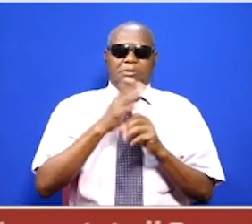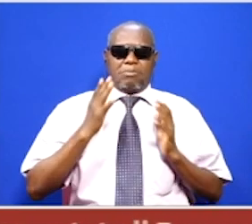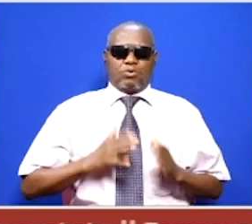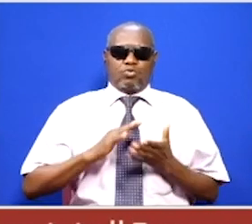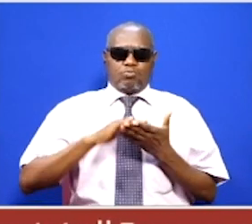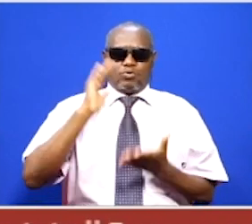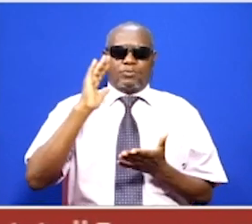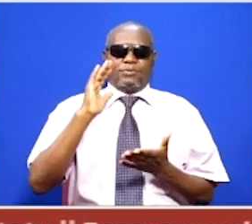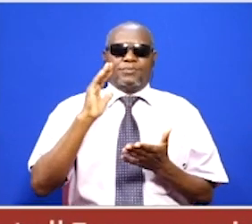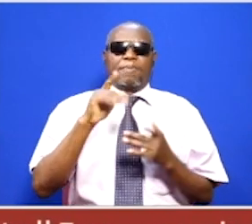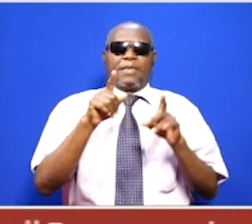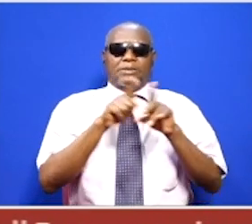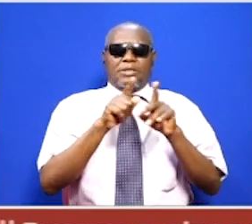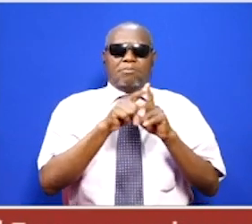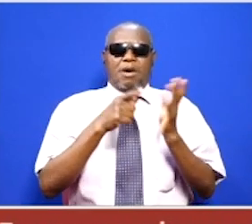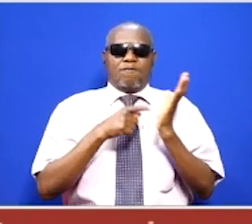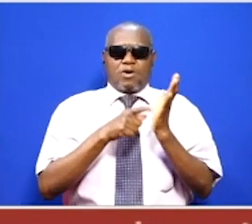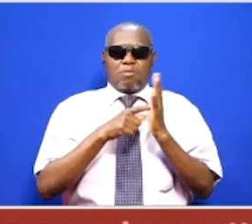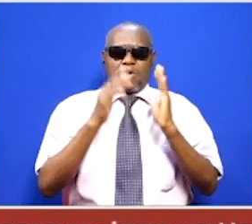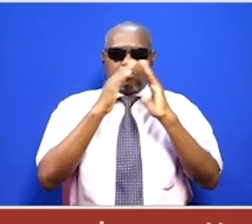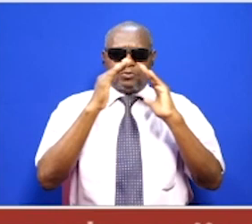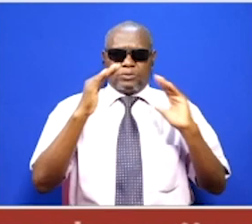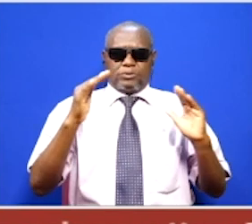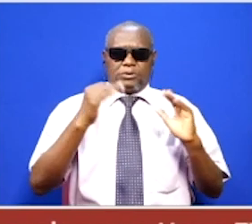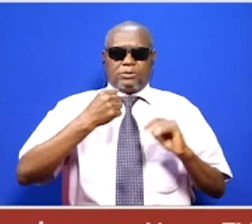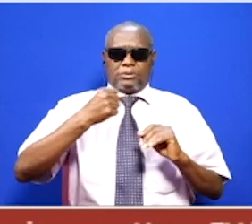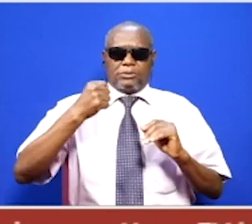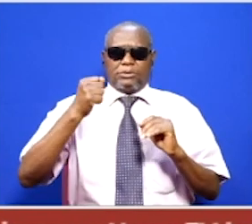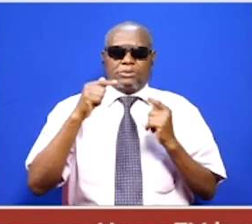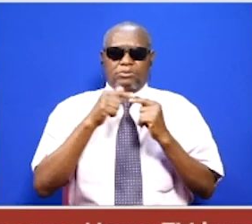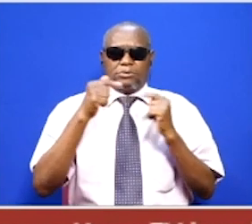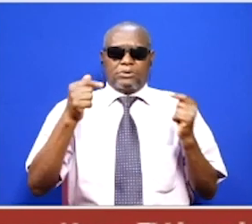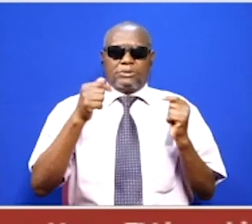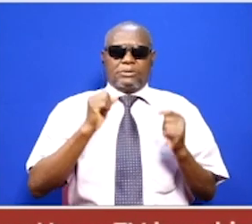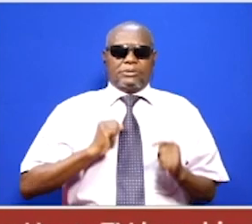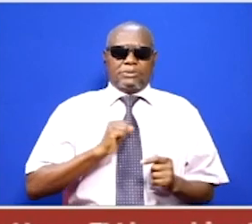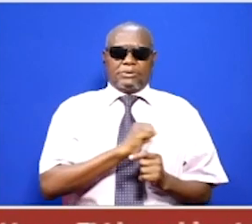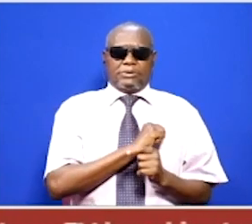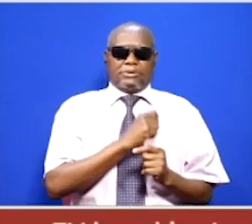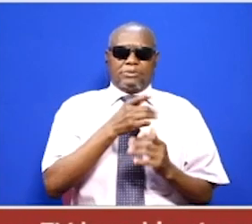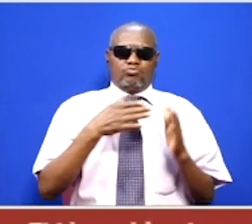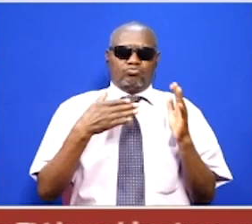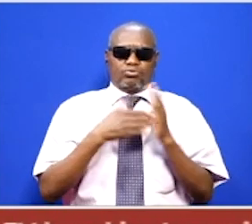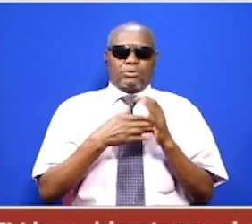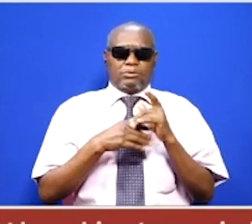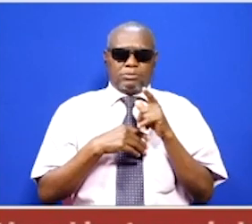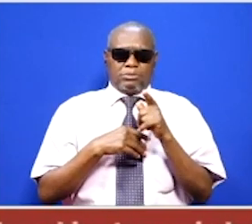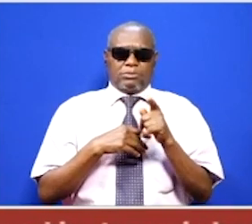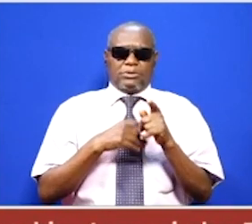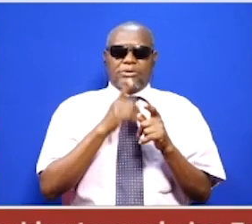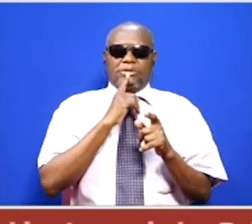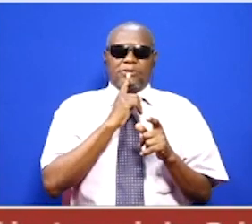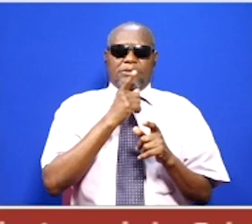akigusia mswada ujenzi wa nyumba za bei nafuu, upande wa upinzani umewashauri maseneta kuipinga mswada huo, huku akishikilia msimamo